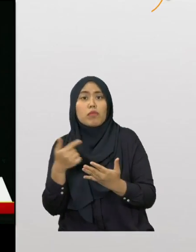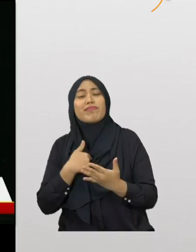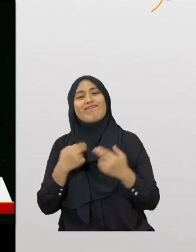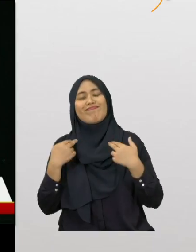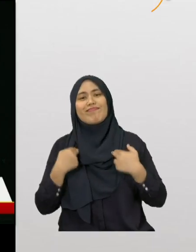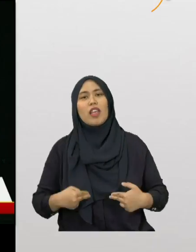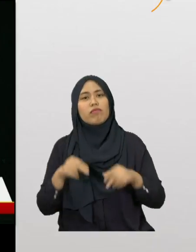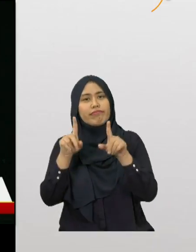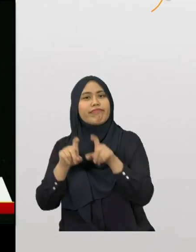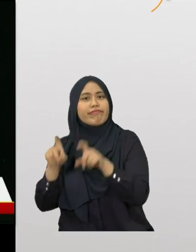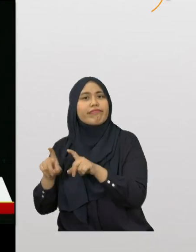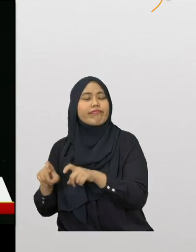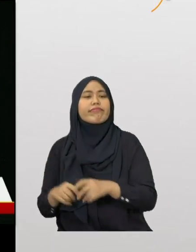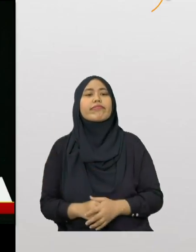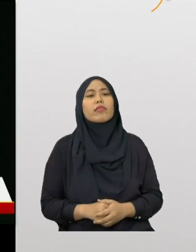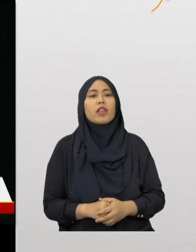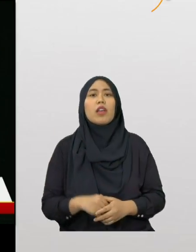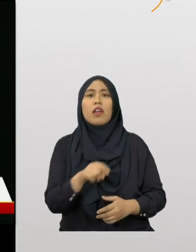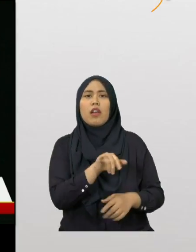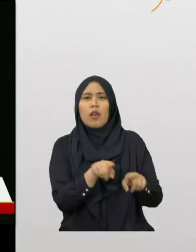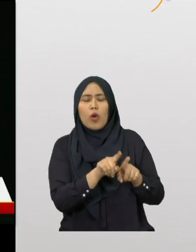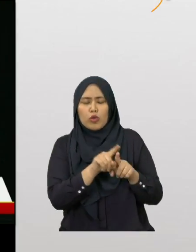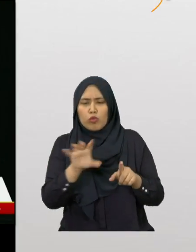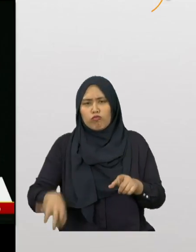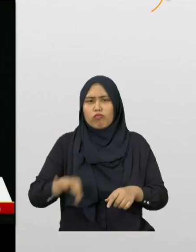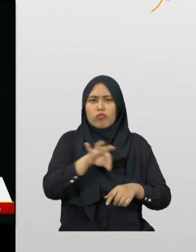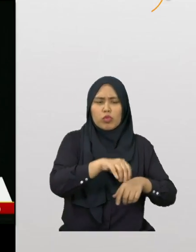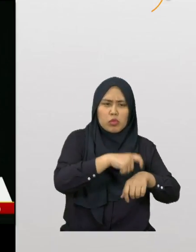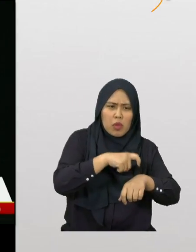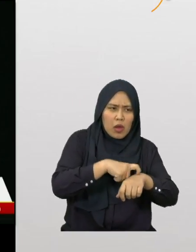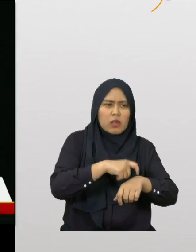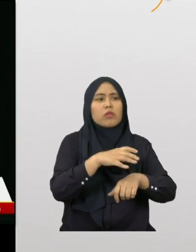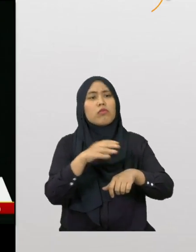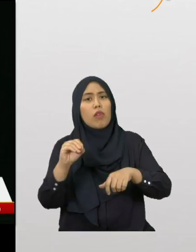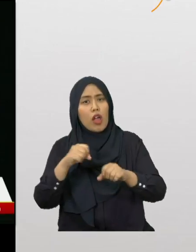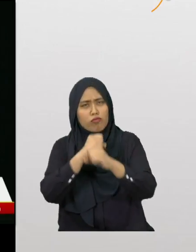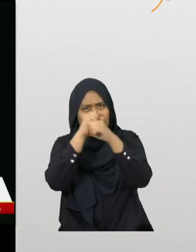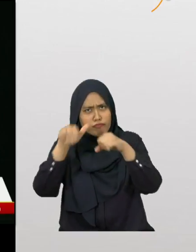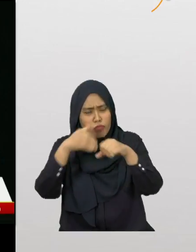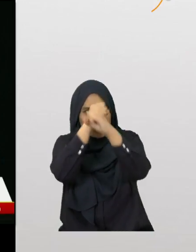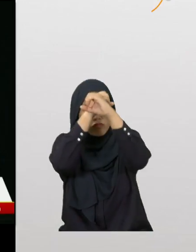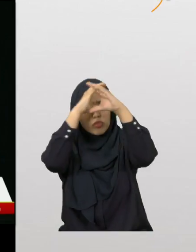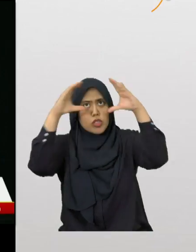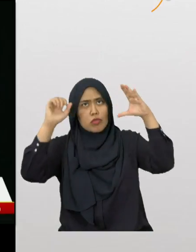kesihatan. Mereka menyumbang masa, berkongsi visi dan menjadi